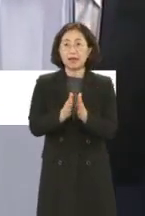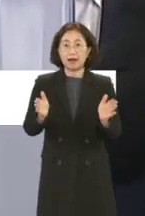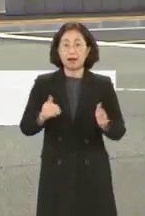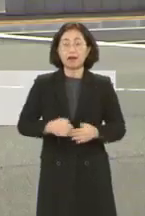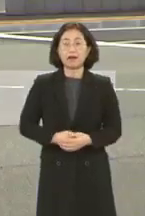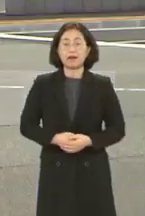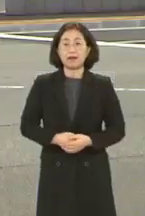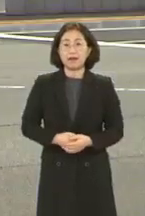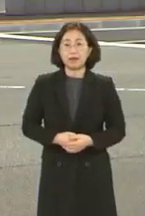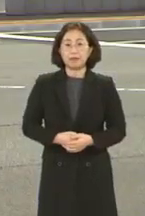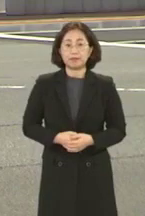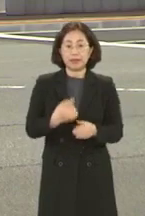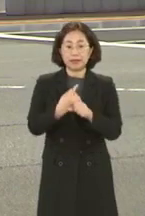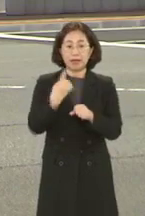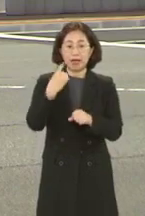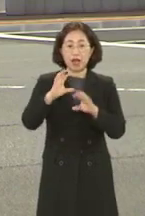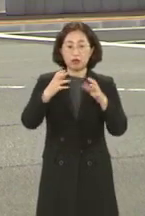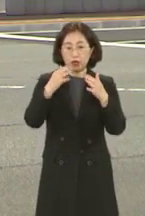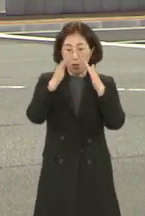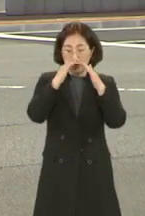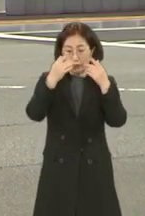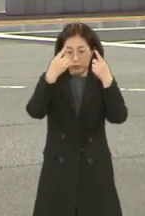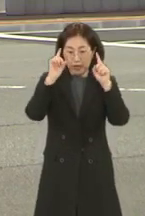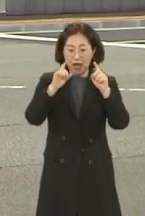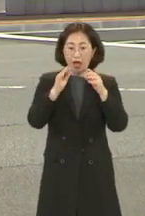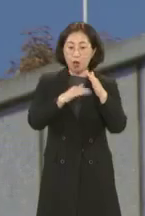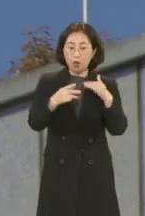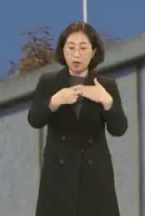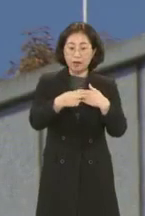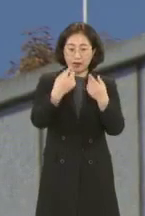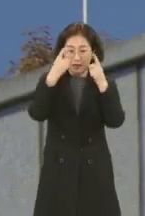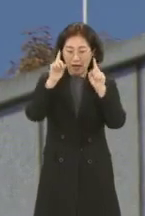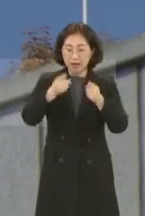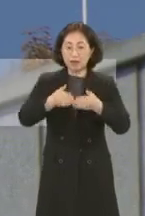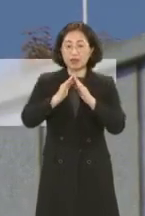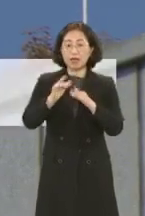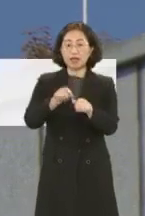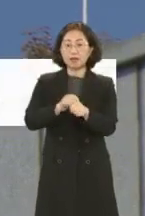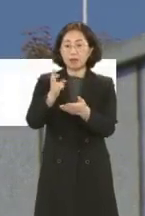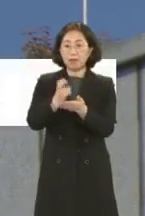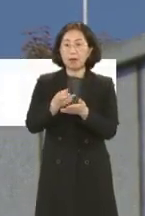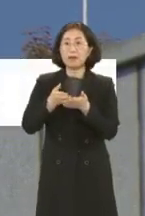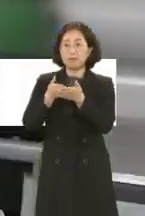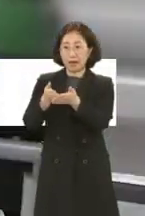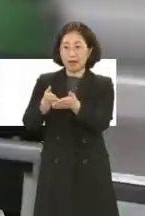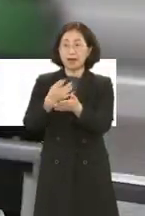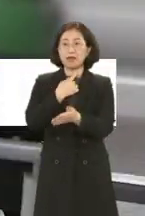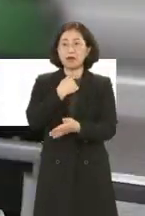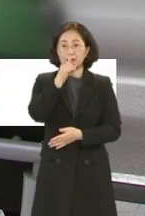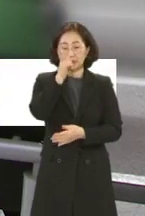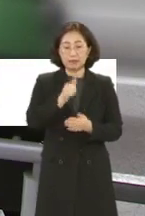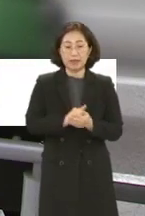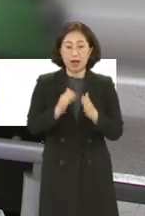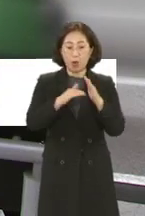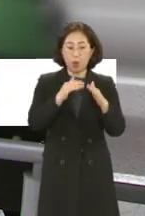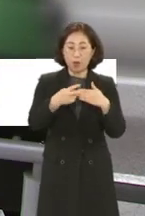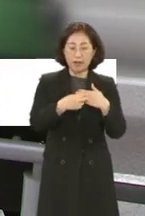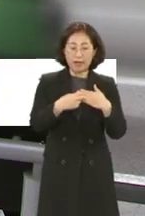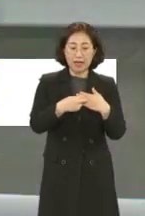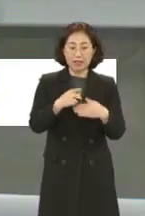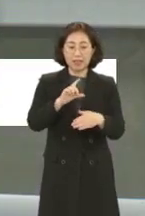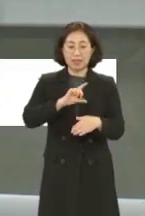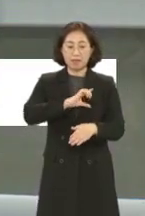드렸습니다. 지난해엔 국립공주대 공공의대를 설립하자는 특별법이 발의된 바 있습니다. 공공의대는 의사면허